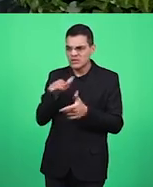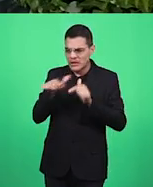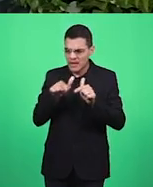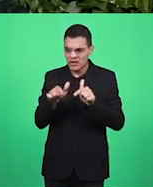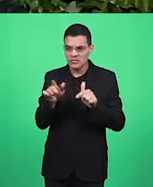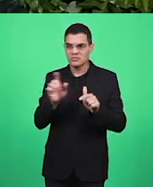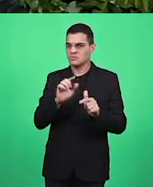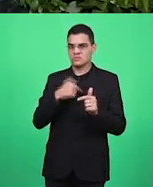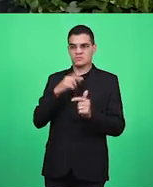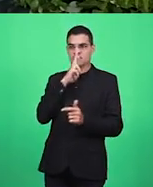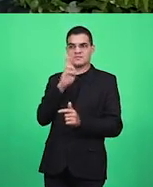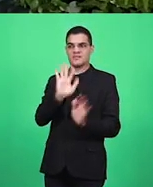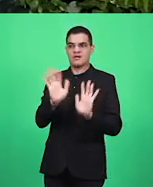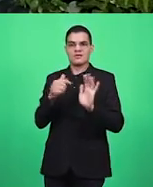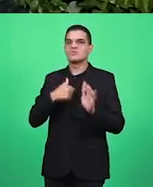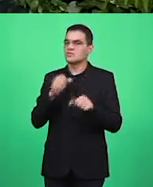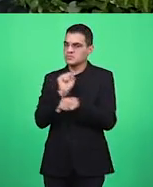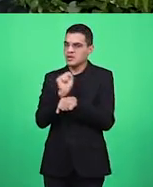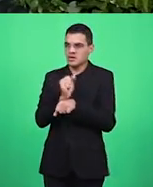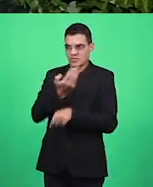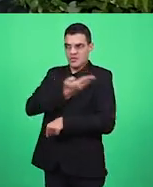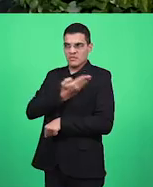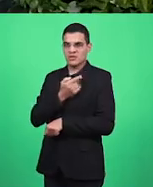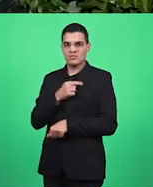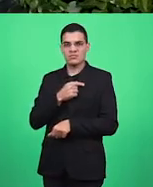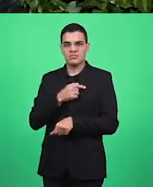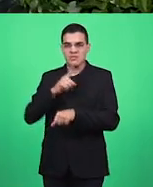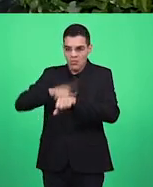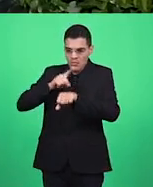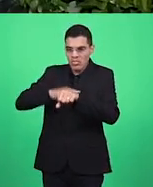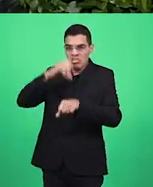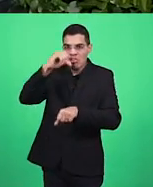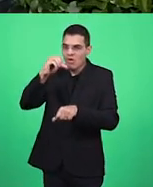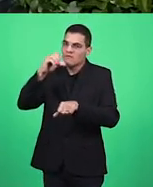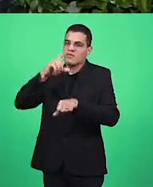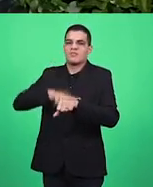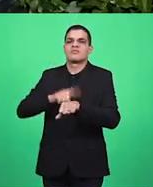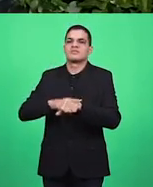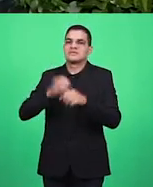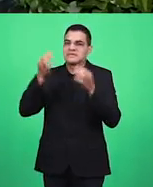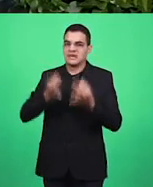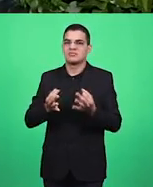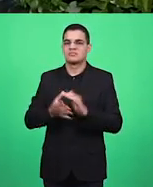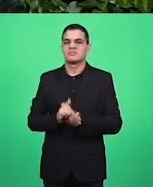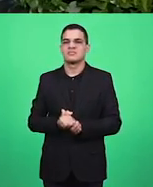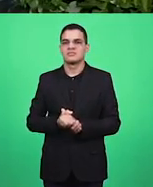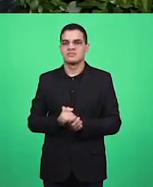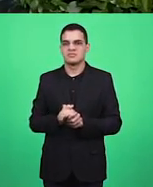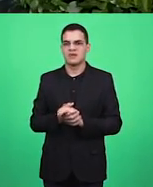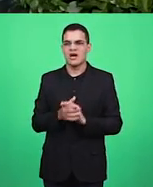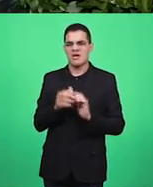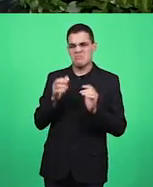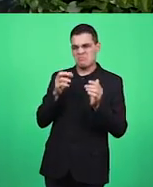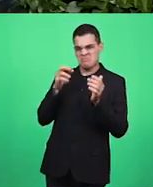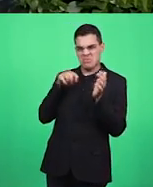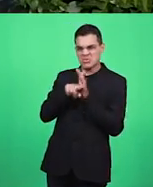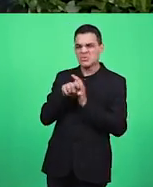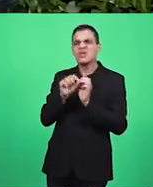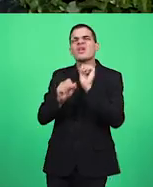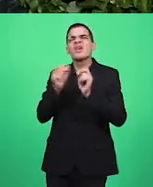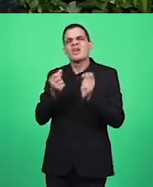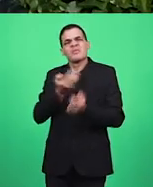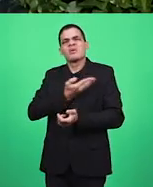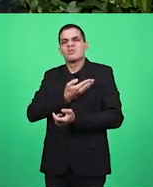поедешь рано? Я говорю, нет, меня я друга жду, он придет ко мне в 9 часов. Она говорит, а кто твой друг? Потом